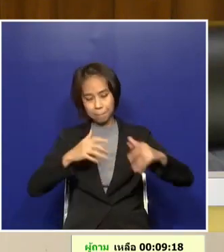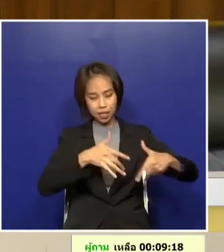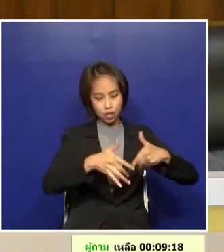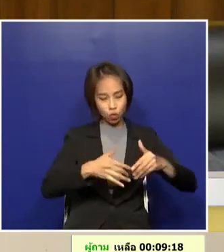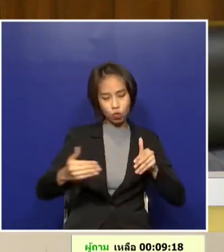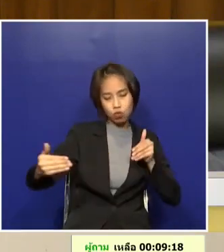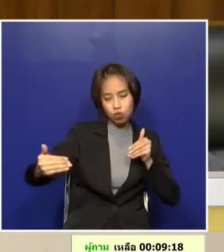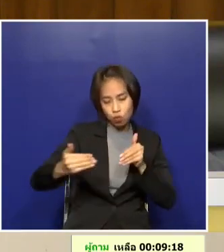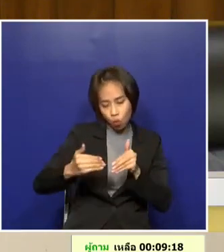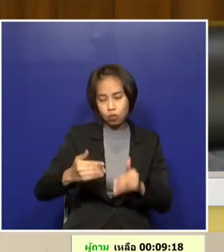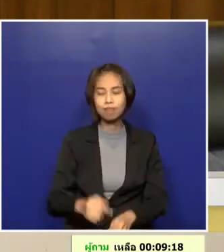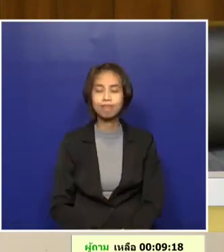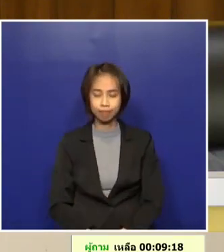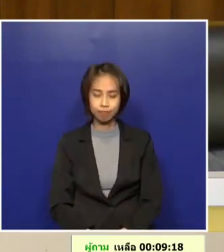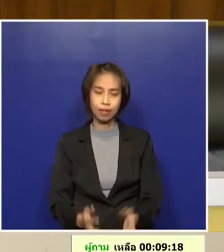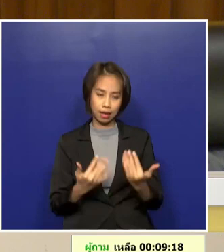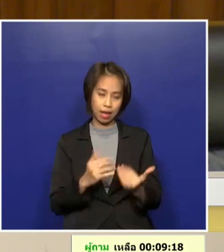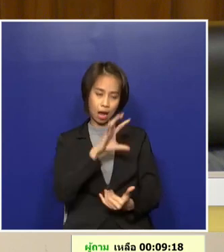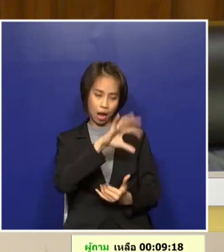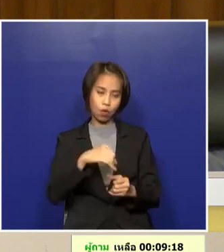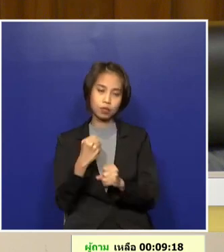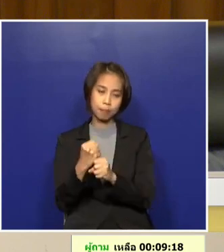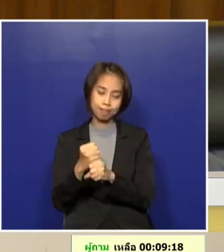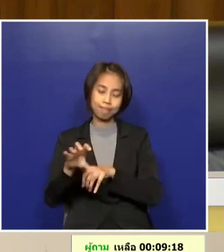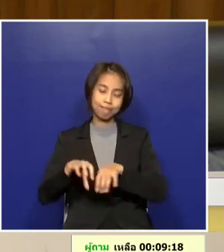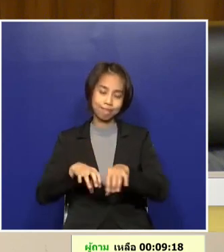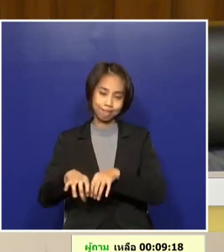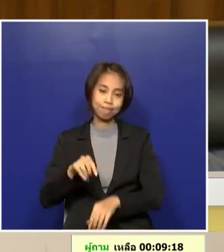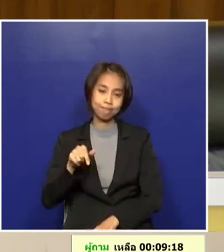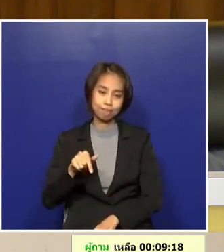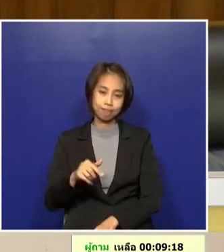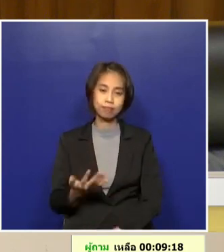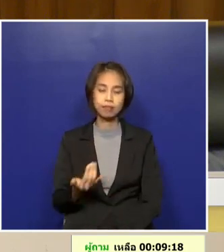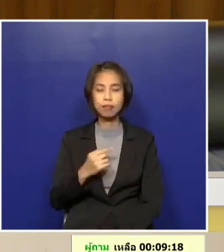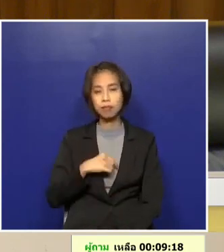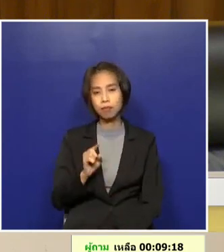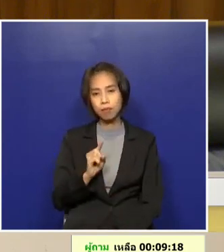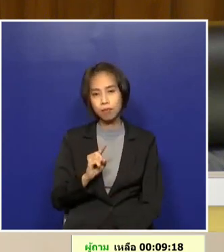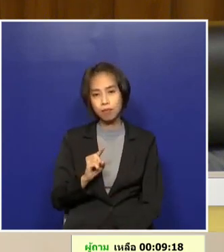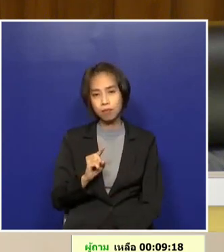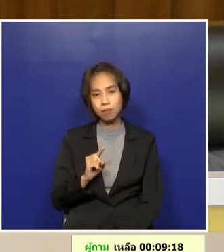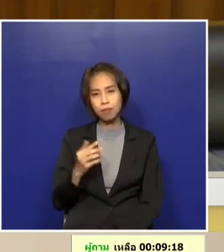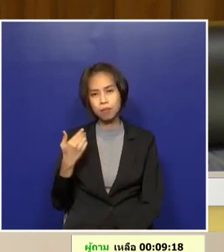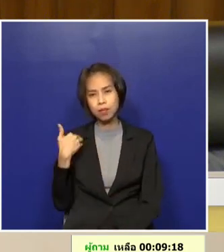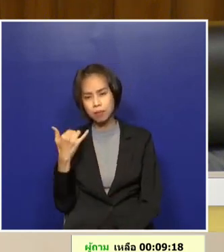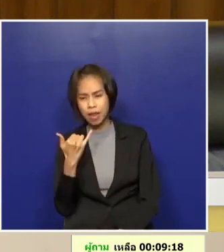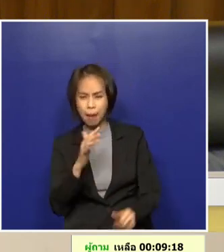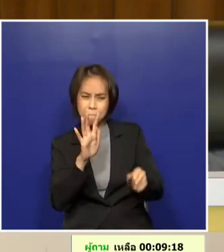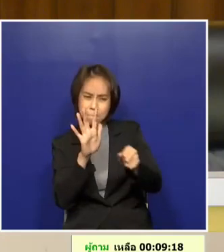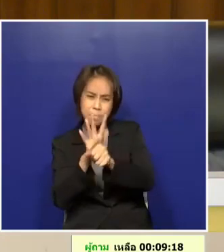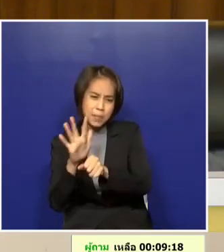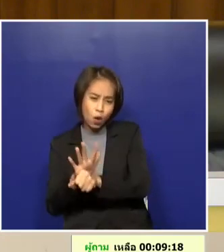หนึ่งเรื่องที่เราได้นำมาใช้นะครับก็ขออนุญาตเรียนว่าแม้ว่าอาจจะยังมีไม่ครบถ้วนตร